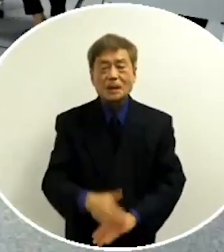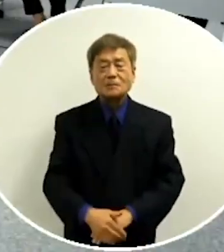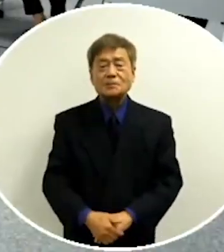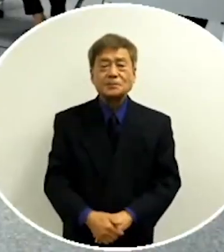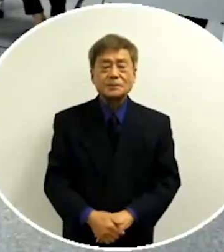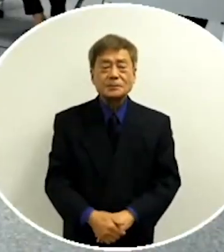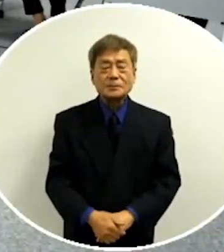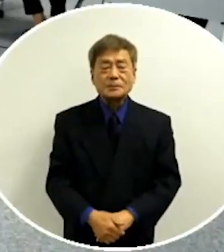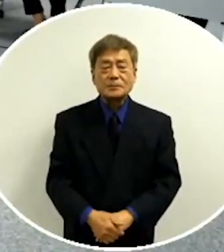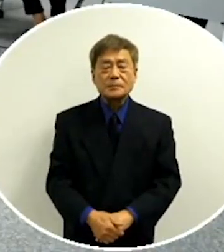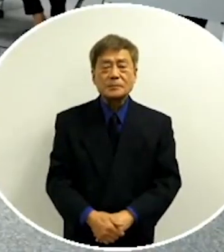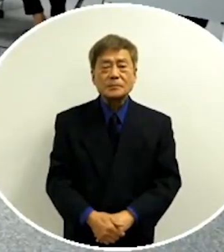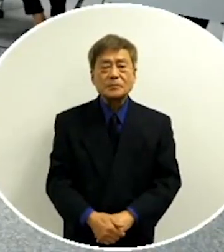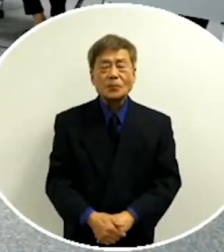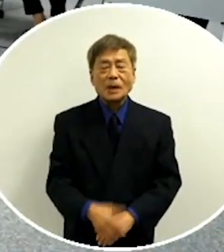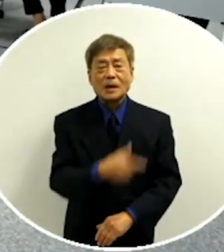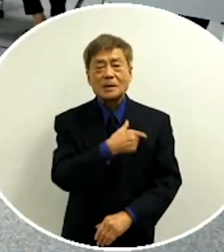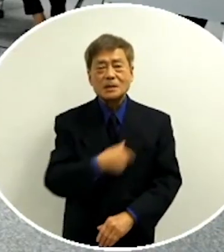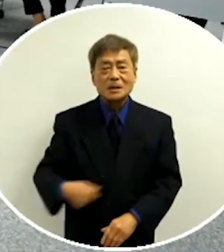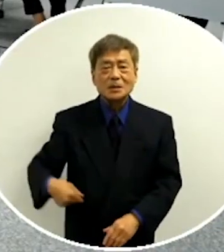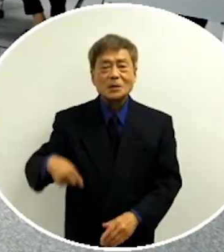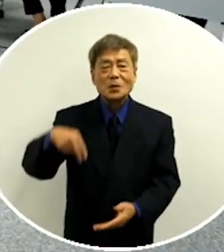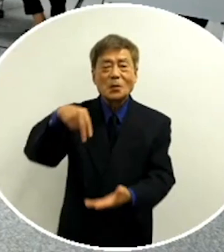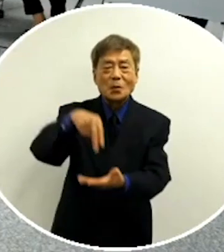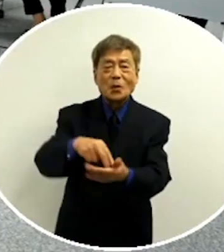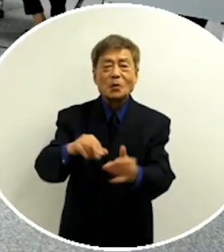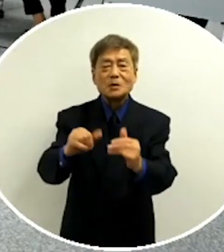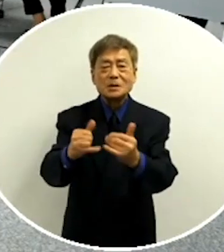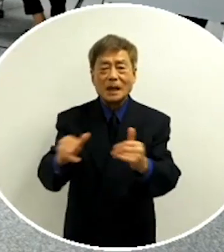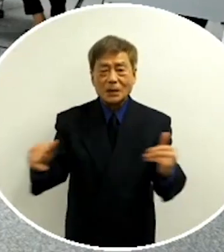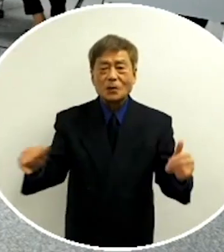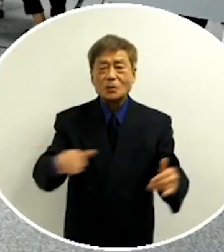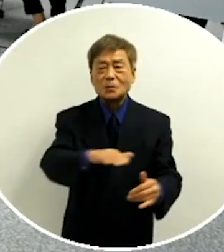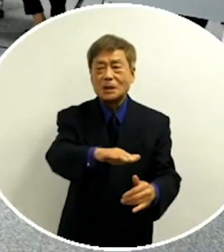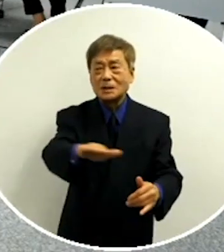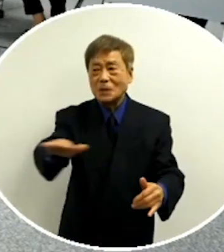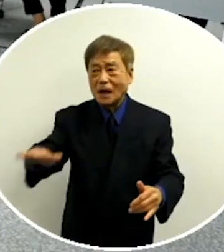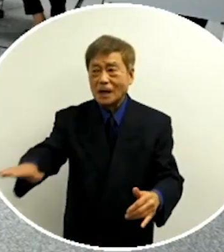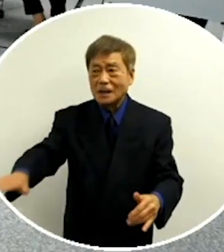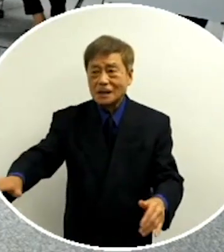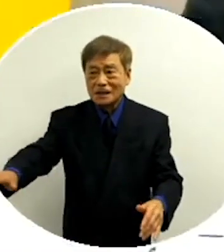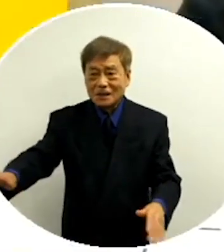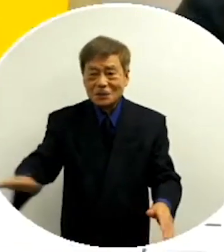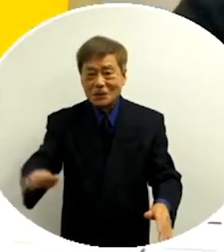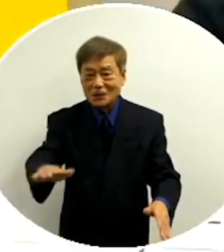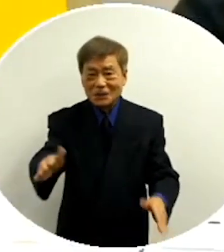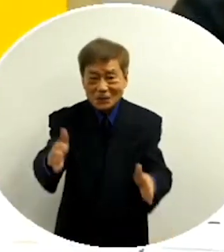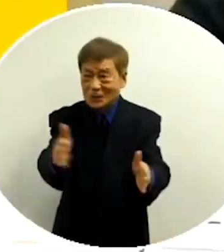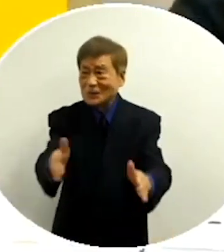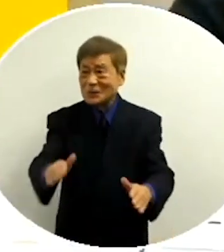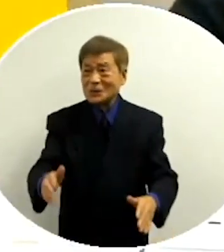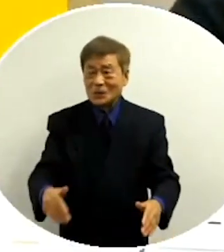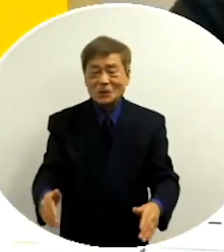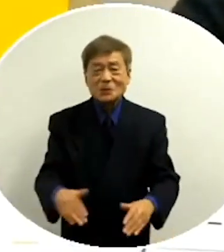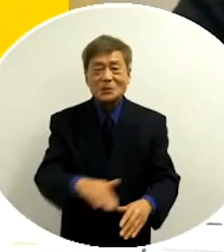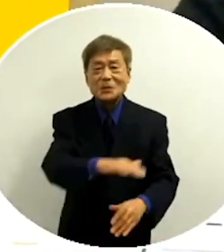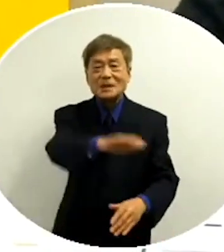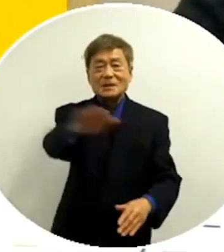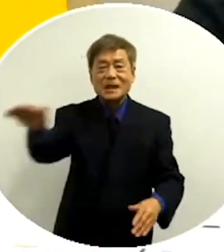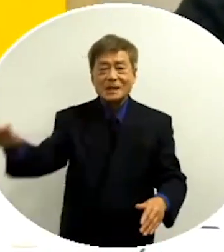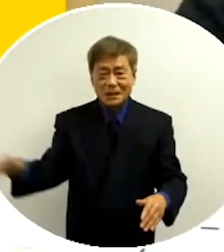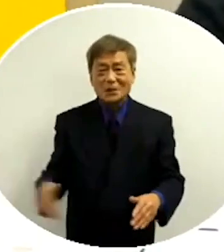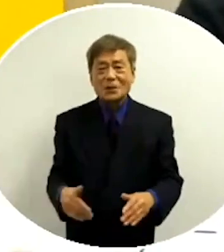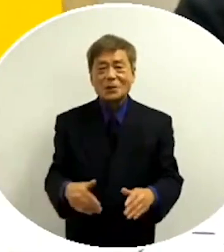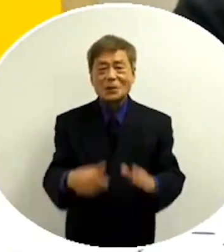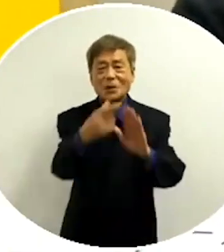えーそれでは候補者の皆様の政権表面に移ります本日のテーマは参加型民主主義の実現